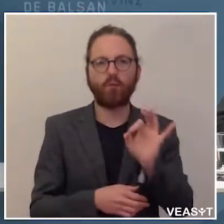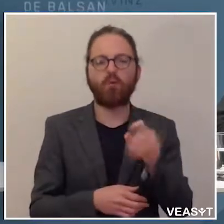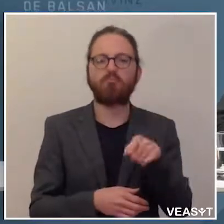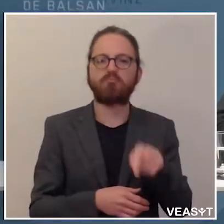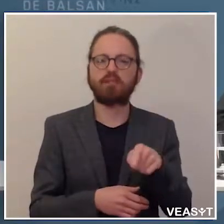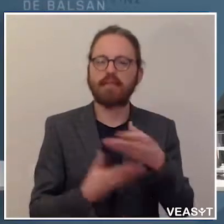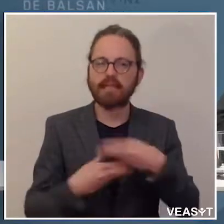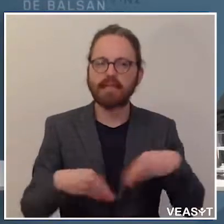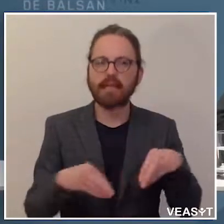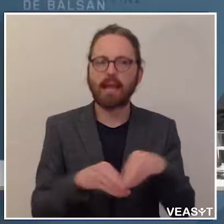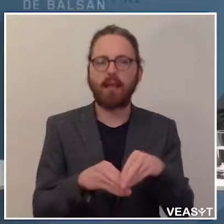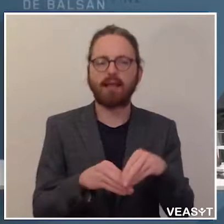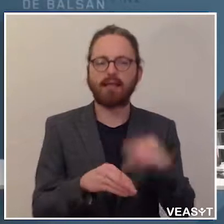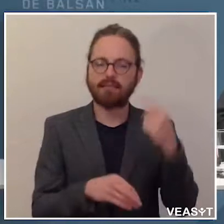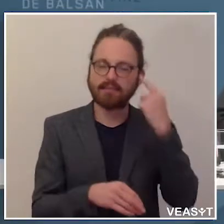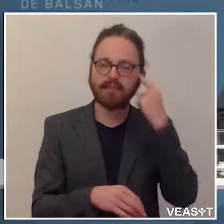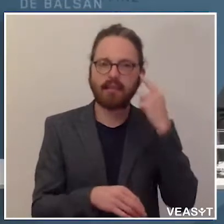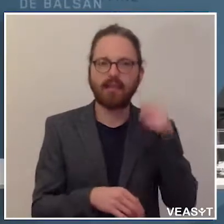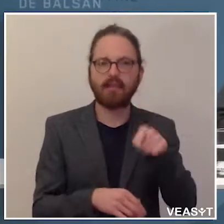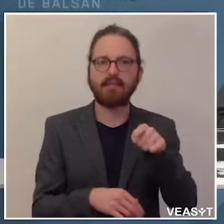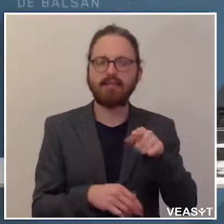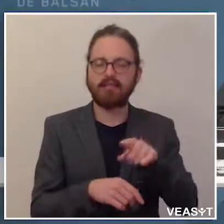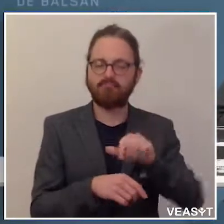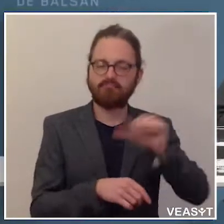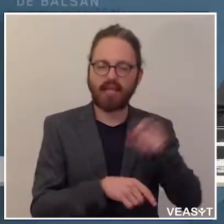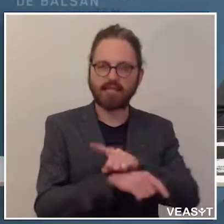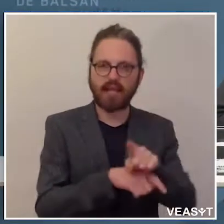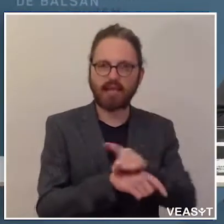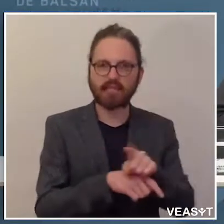più che mai sin dalle